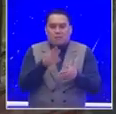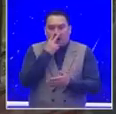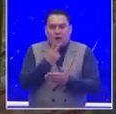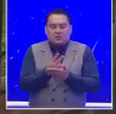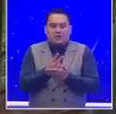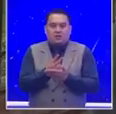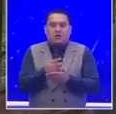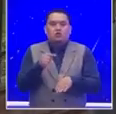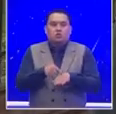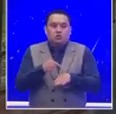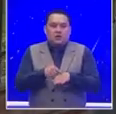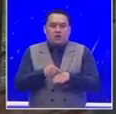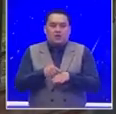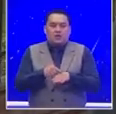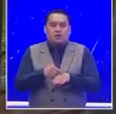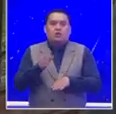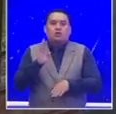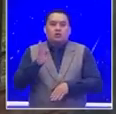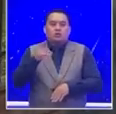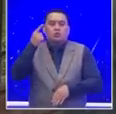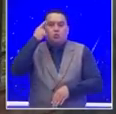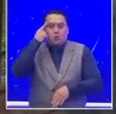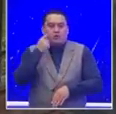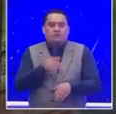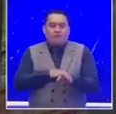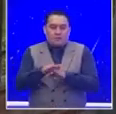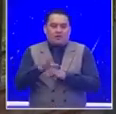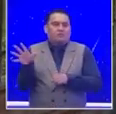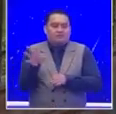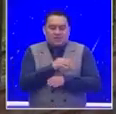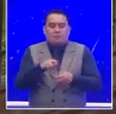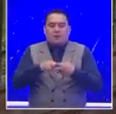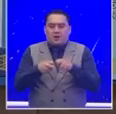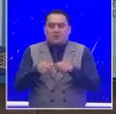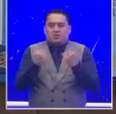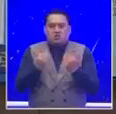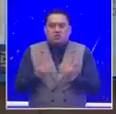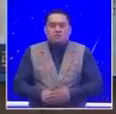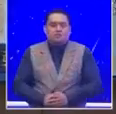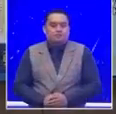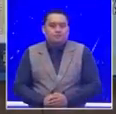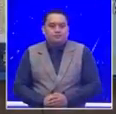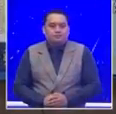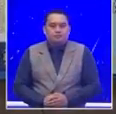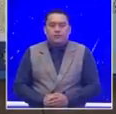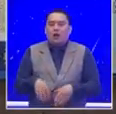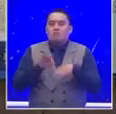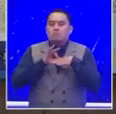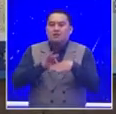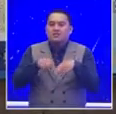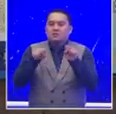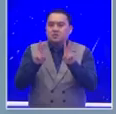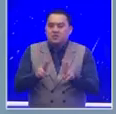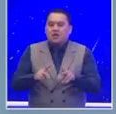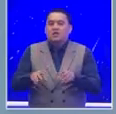свою сознательность. И думаю, тогда мы быстро справимся со всеми невзгодами, которые сейчас есть. Отметим, что проведение специальных сборов